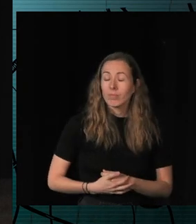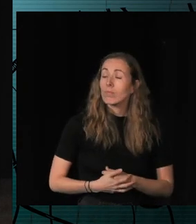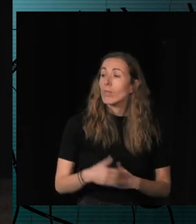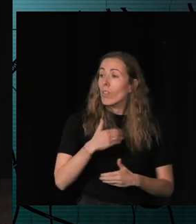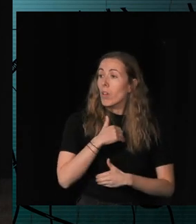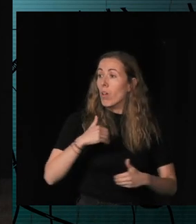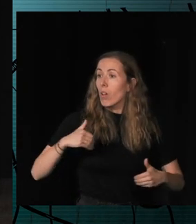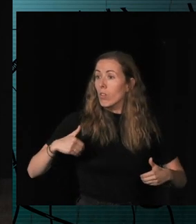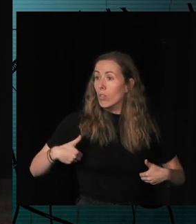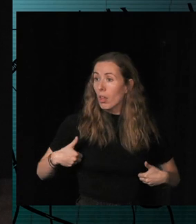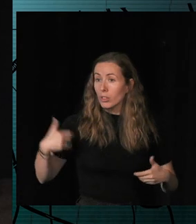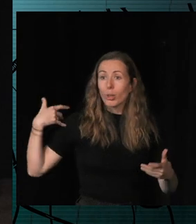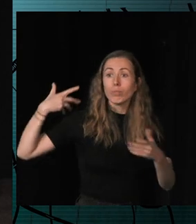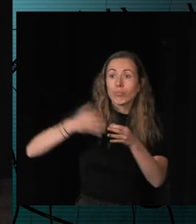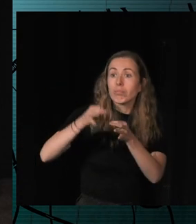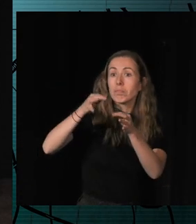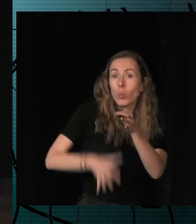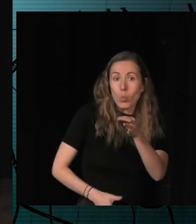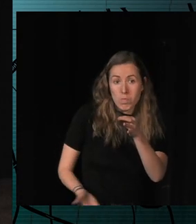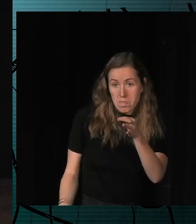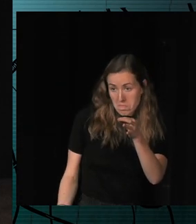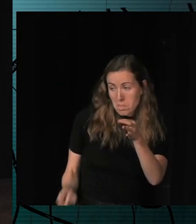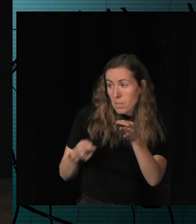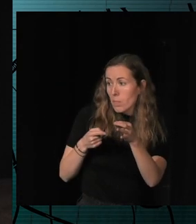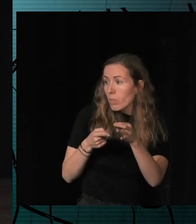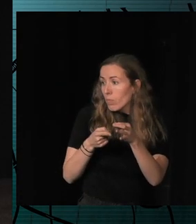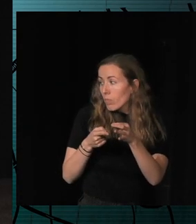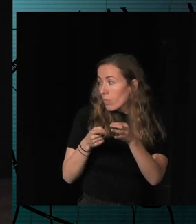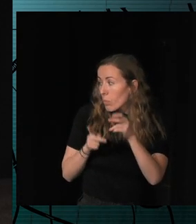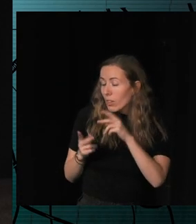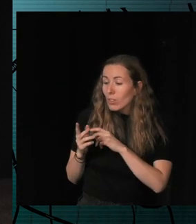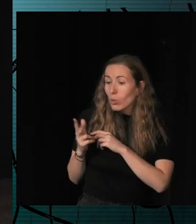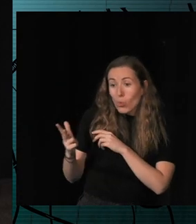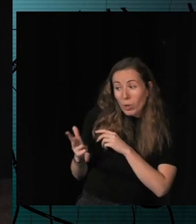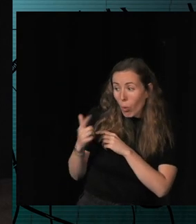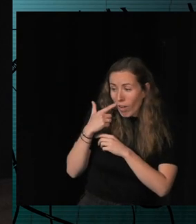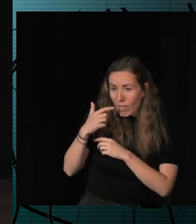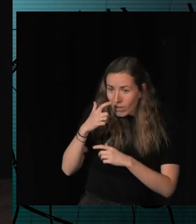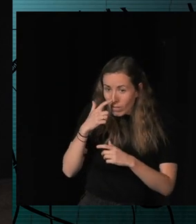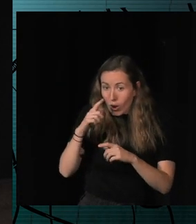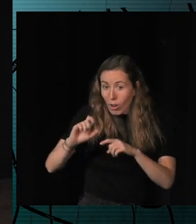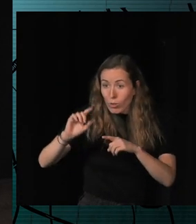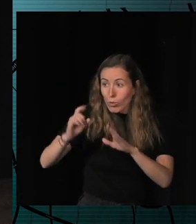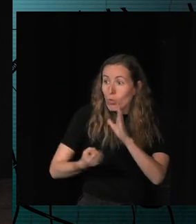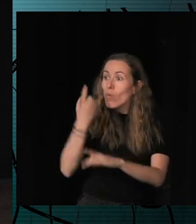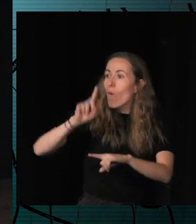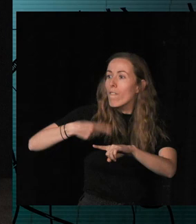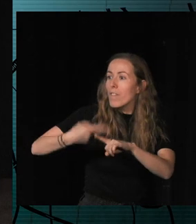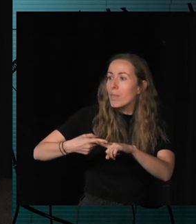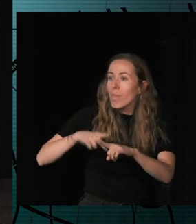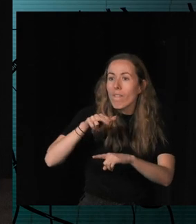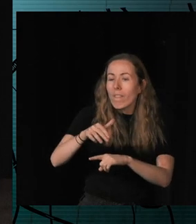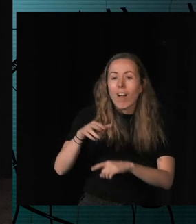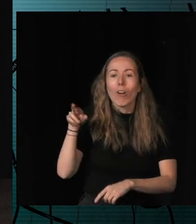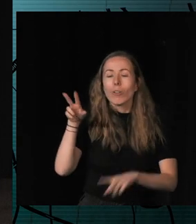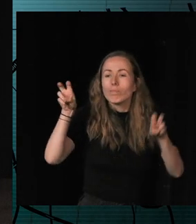nous qu'est-ce que est-ce que vous êtes curieux impatient du nouveau film de Gans donc retourne to Silent Hill